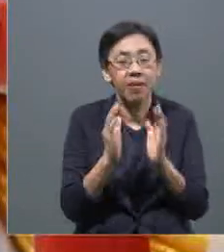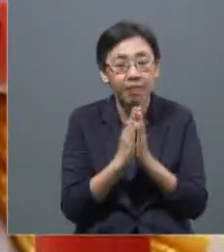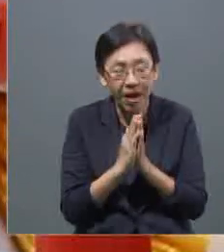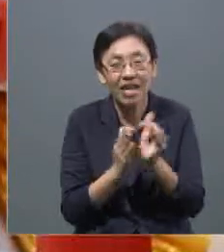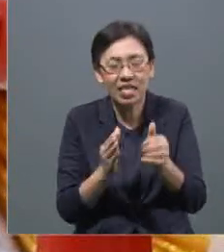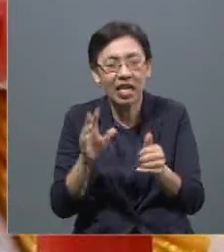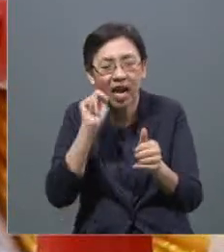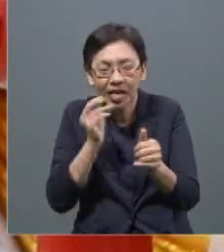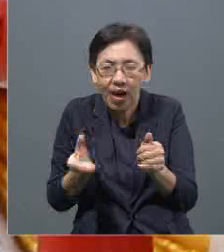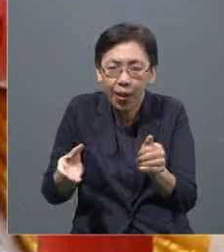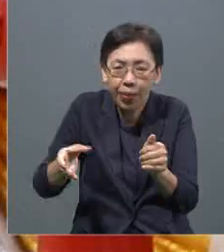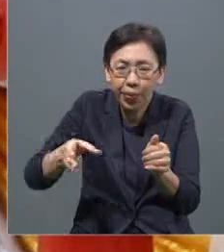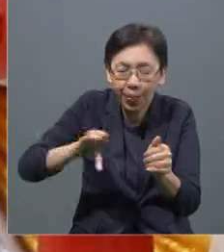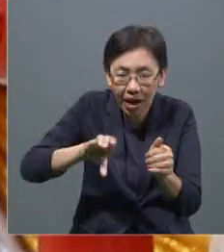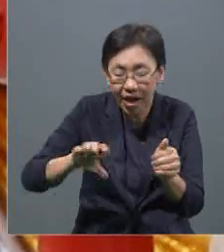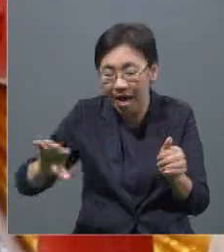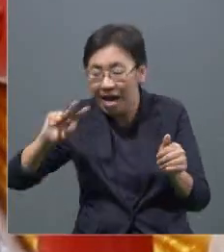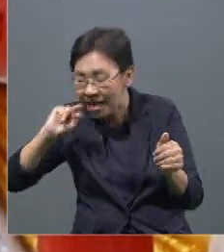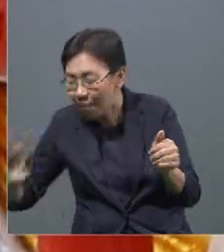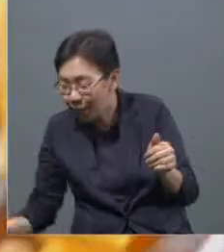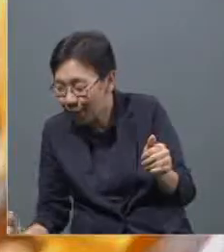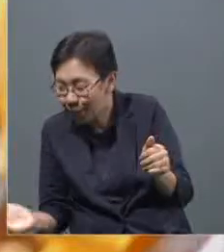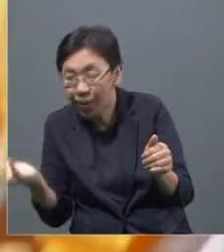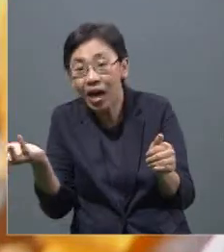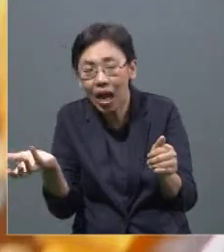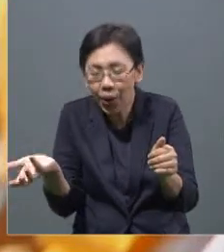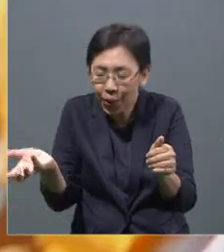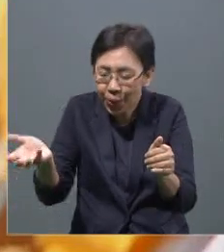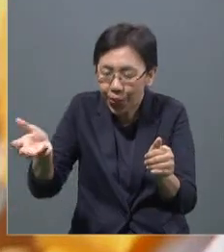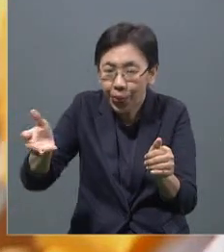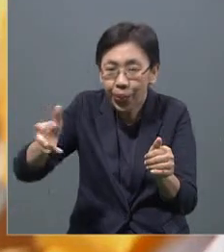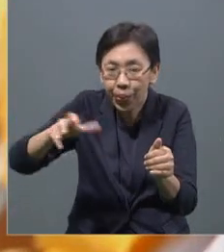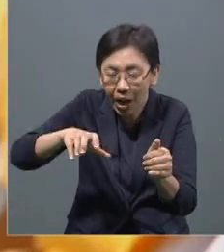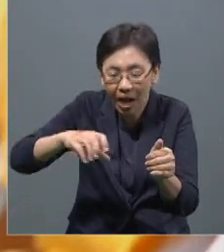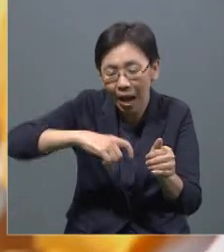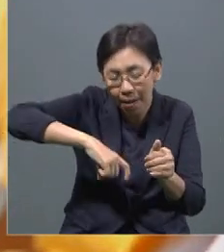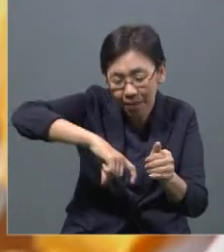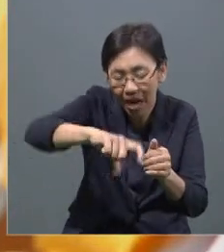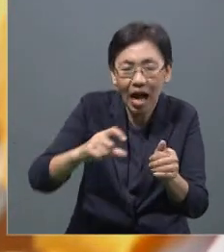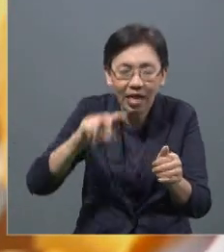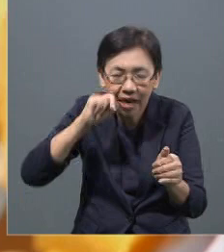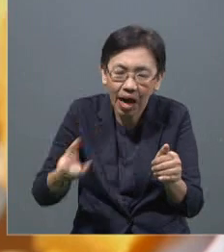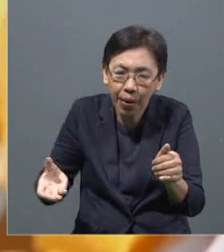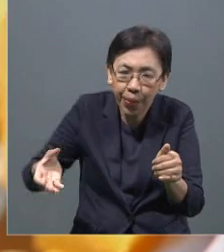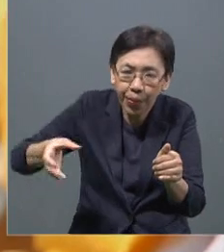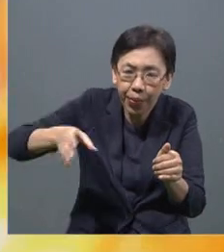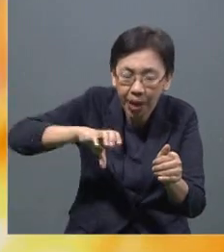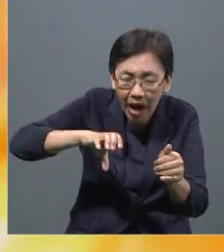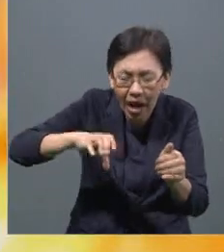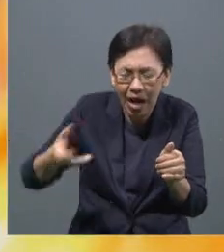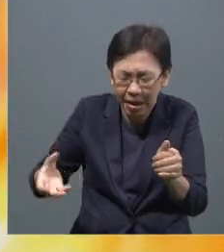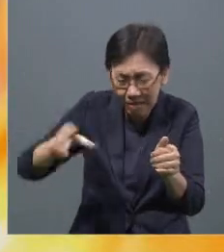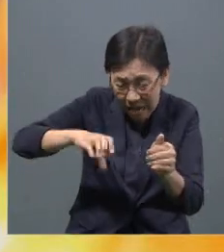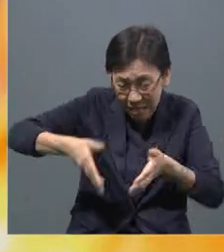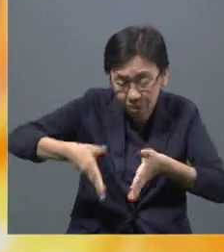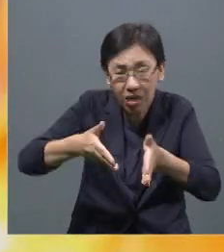องนะครับโดยการตักน้ำจากตุ่มแล้วนำมาเทลงในหางฮดหรือรางลินนะครับซึ่งมีการจำลองเป็นพญานาคเพื่อ